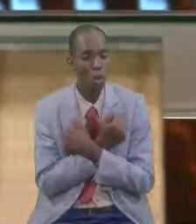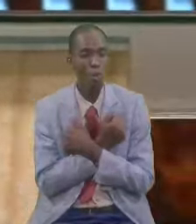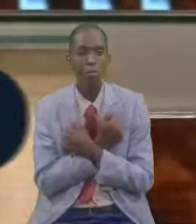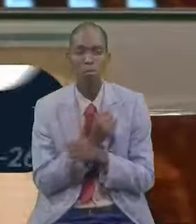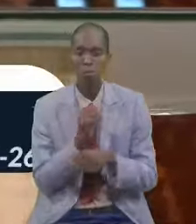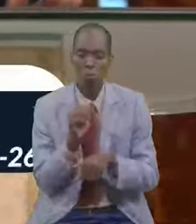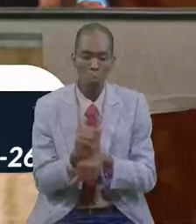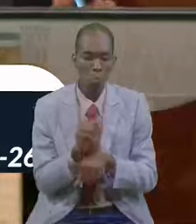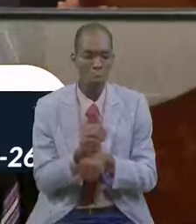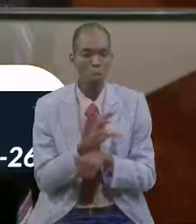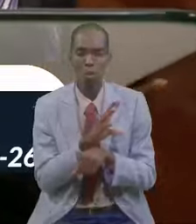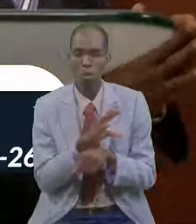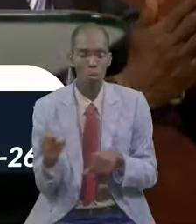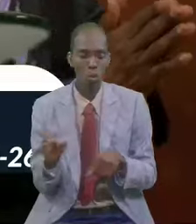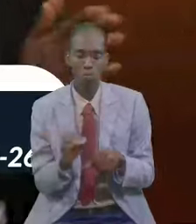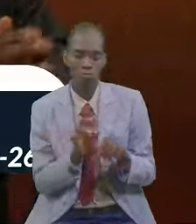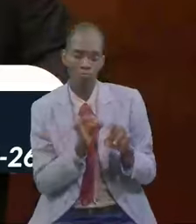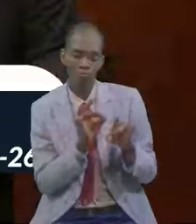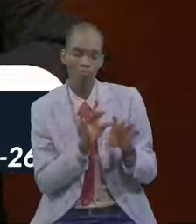l'amour ne fait point de mal.